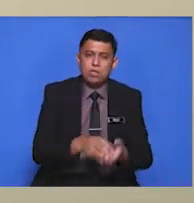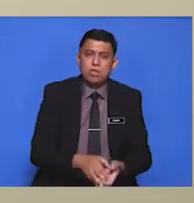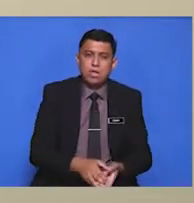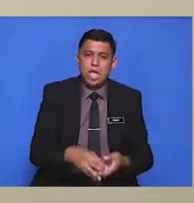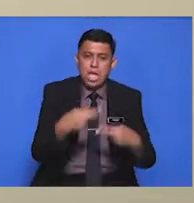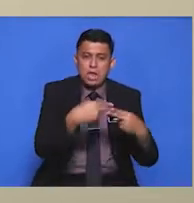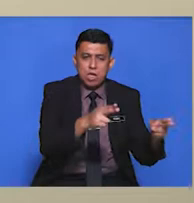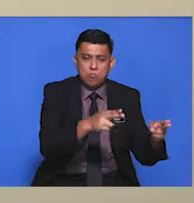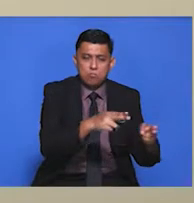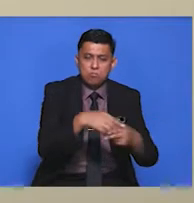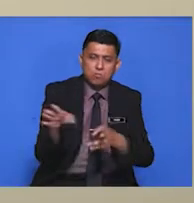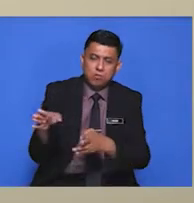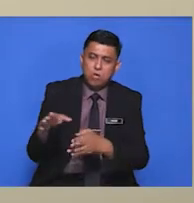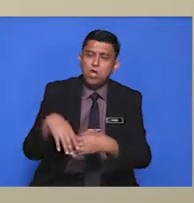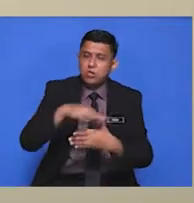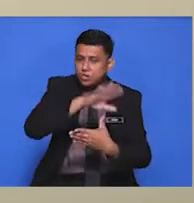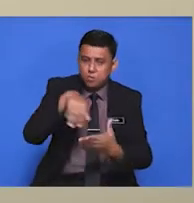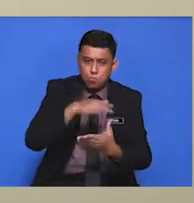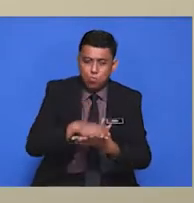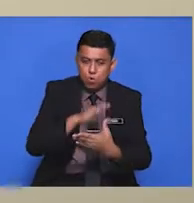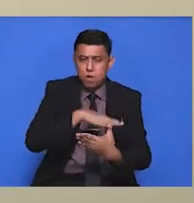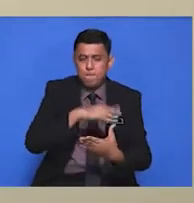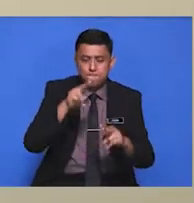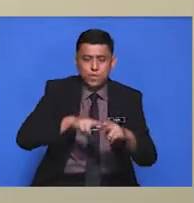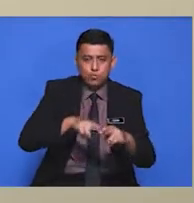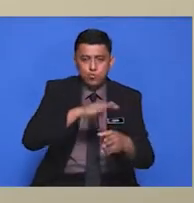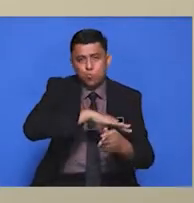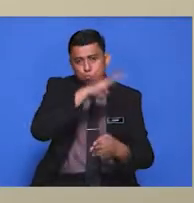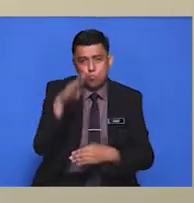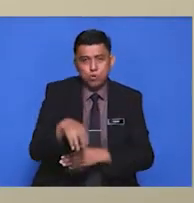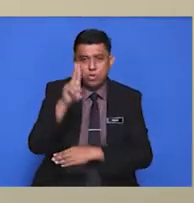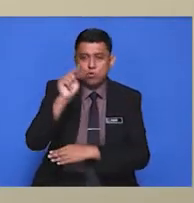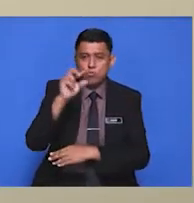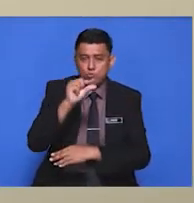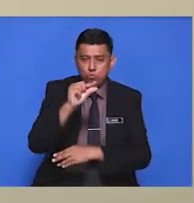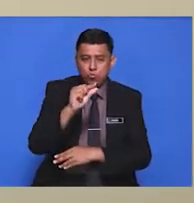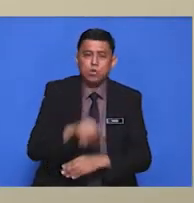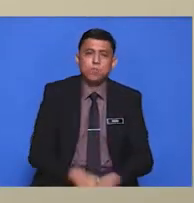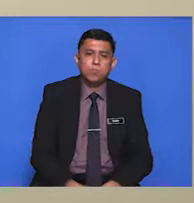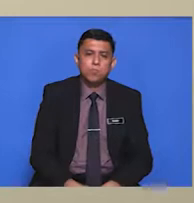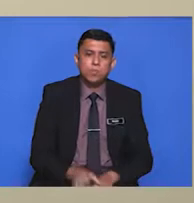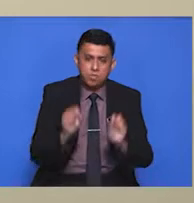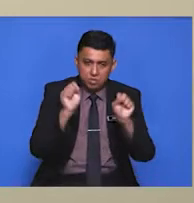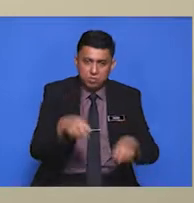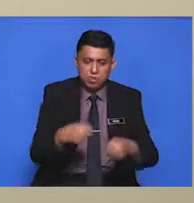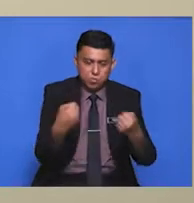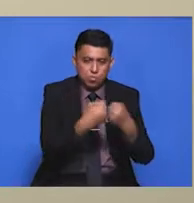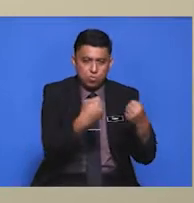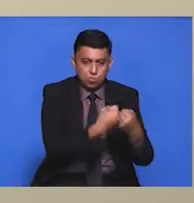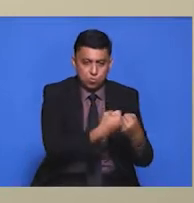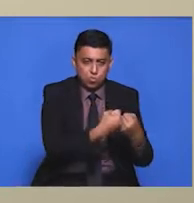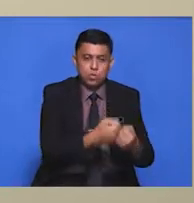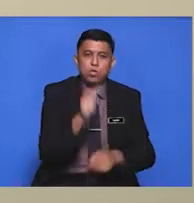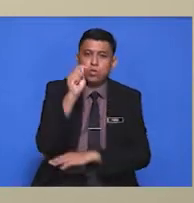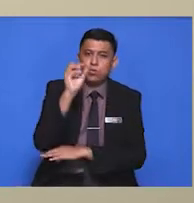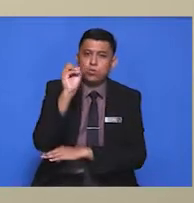semua penduduk Bukit Ungu untuk berpindah keluar dari kediaman masing-masing dan sanggup berkelahi dengan Tok